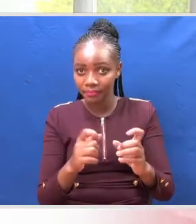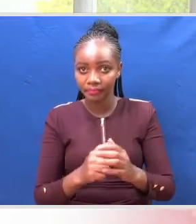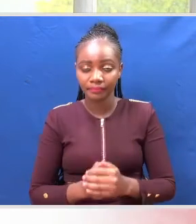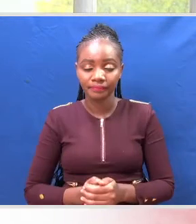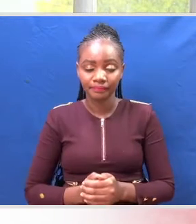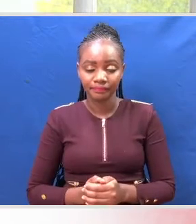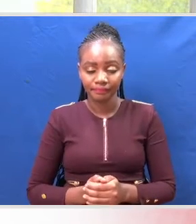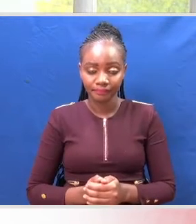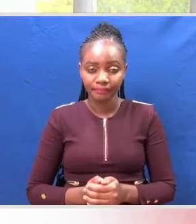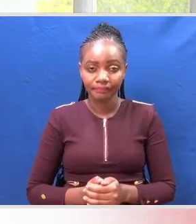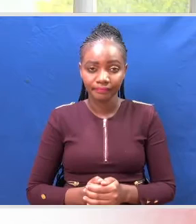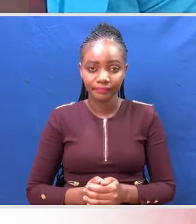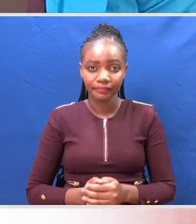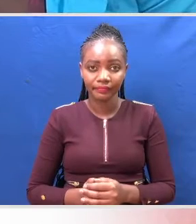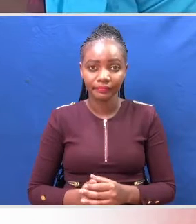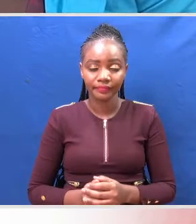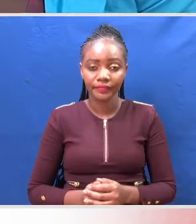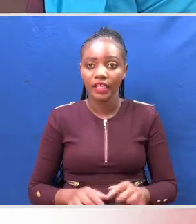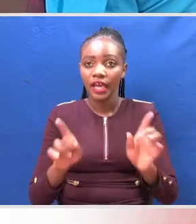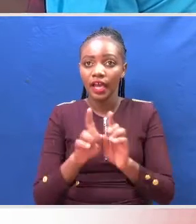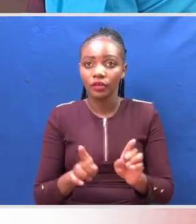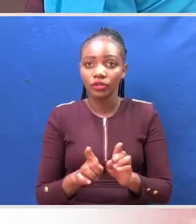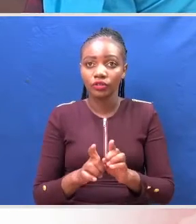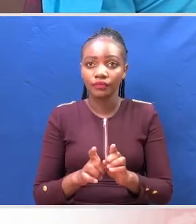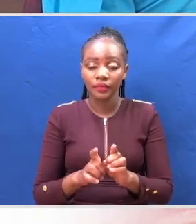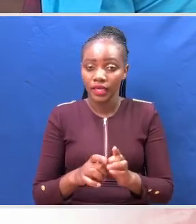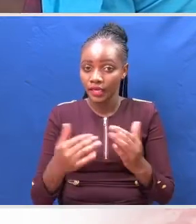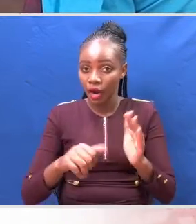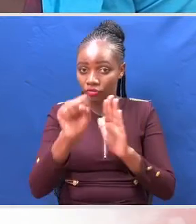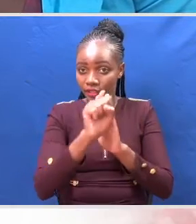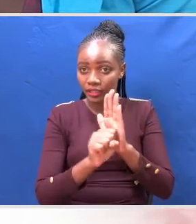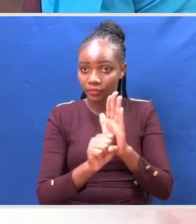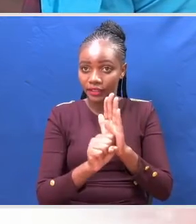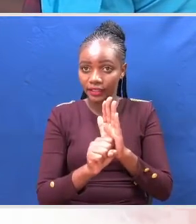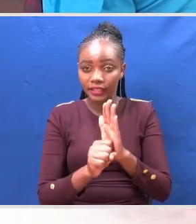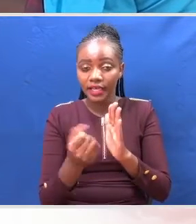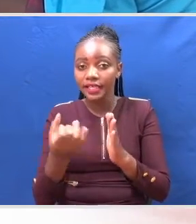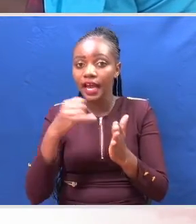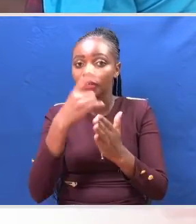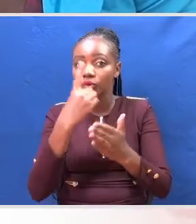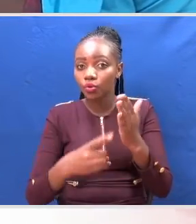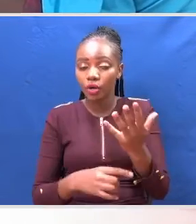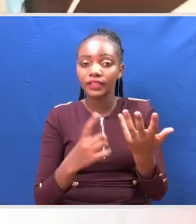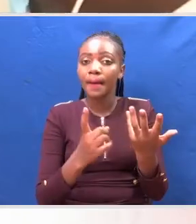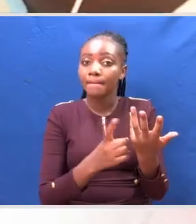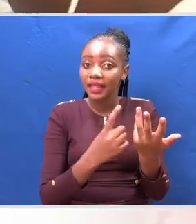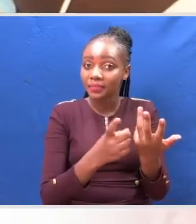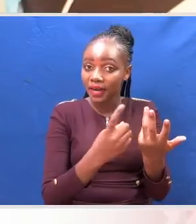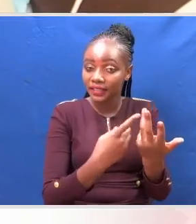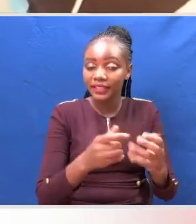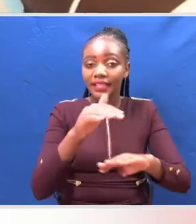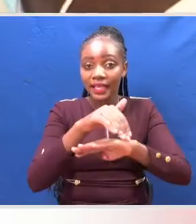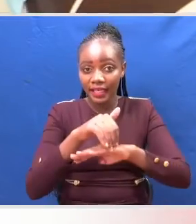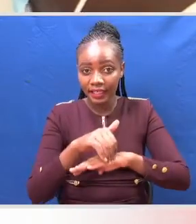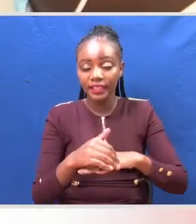rush to see the wise old man. Baadhi ya masomo ambayo watakuwa wakifanya kwenye mtihani ni hesabu, Kiingereza,